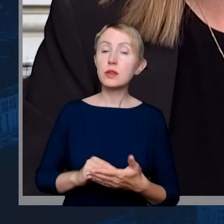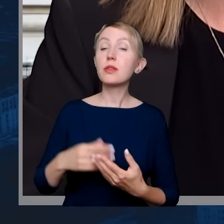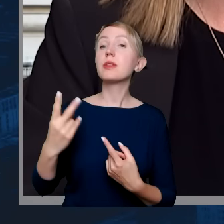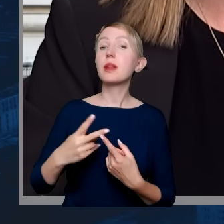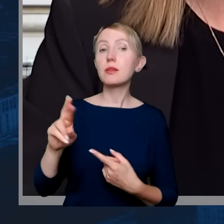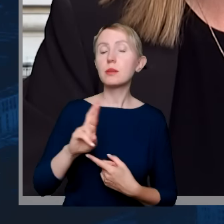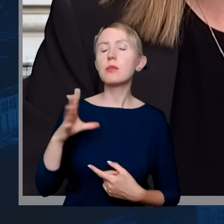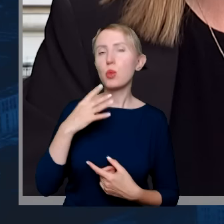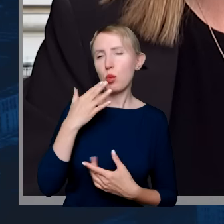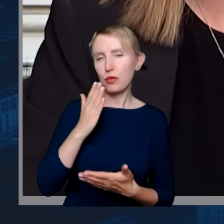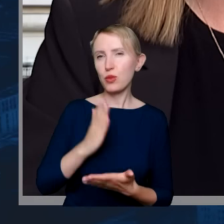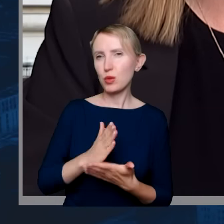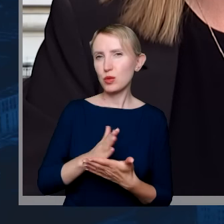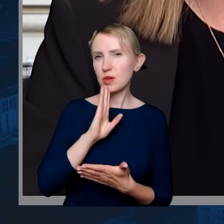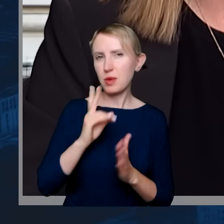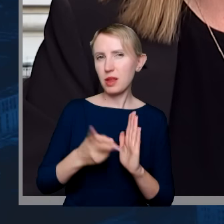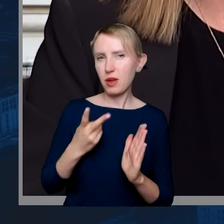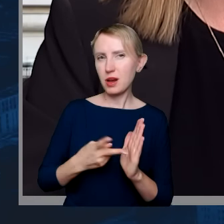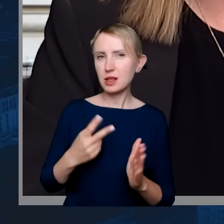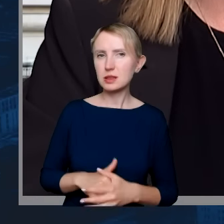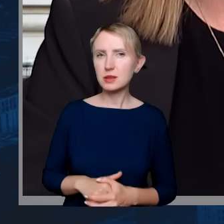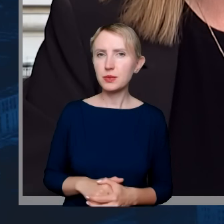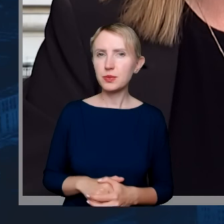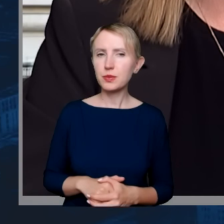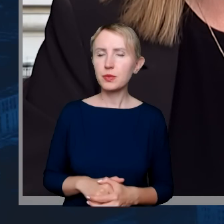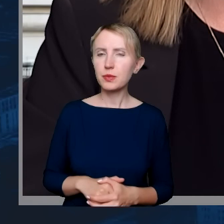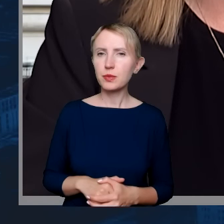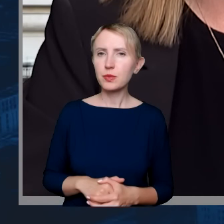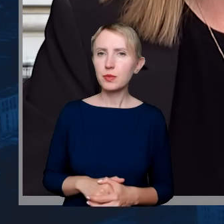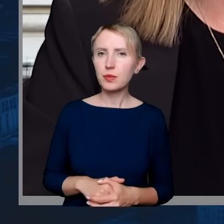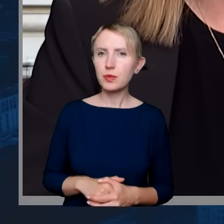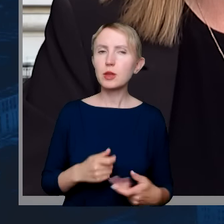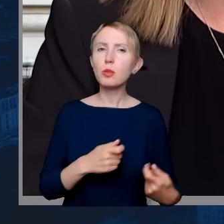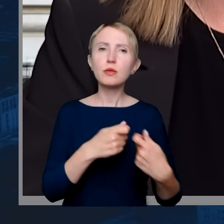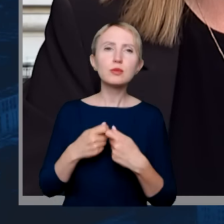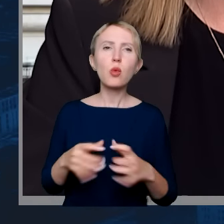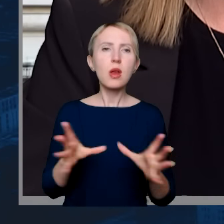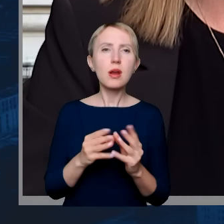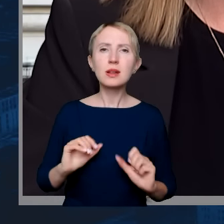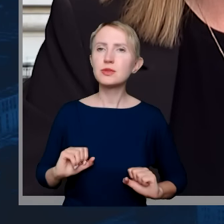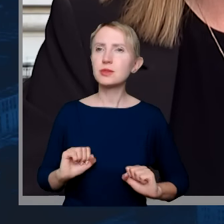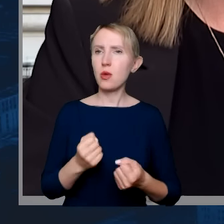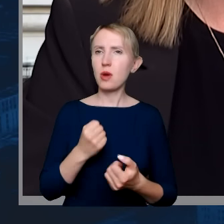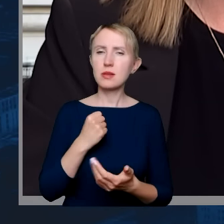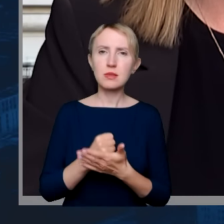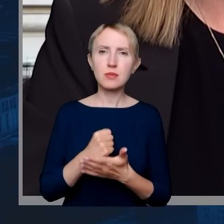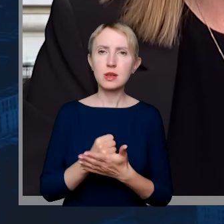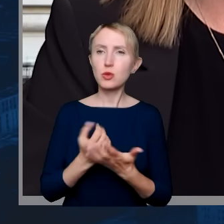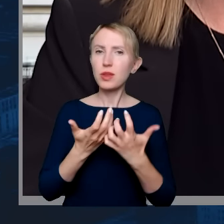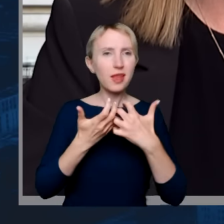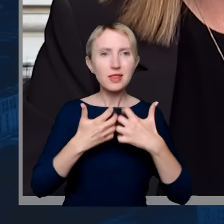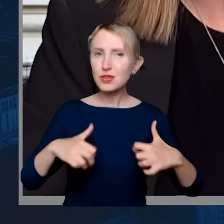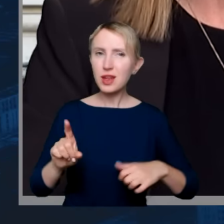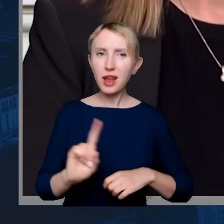o tym chyba dwukrotnie, ale apeluję, żeby to był wspólny mianownik, rzecz, która nie dzieli,